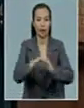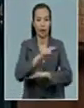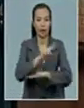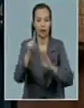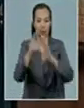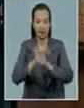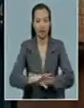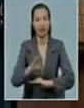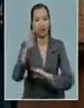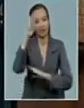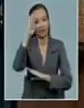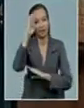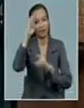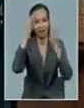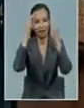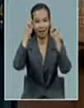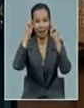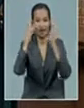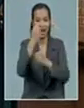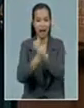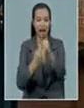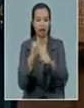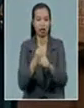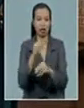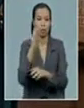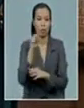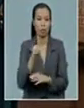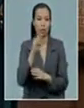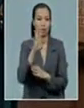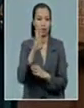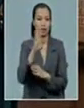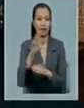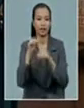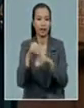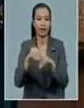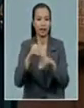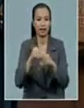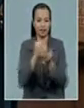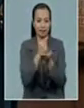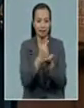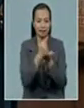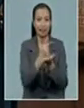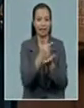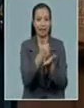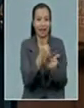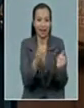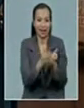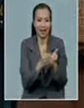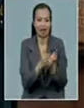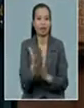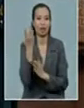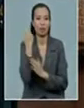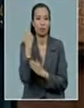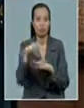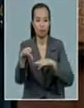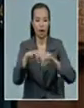นายกอายุครบ64 ปีจริงๆตั้งแต่ท่านเดินทางไปที่ออสเตรเลียเนี่ยท่านก็ได้เค้กก้อนหนึ่งละสถานก้อนเล็กๆแต่ว่าเมื่อวานนี้เนี่ยจัด